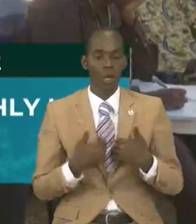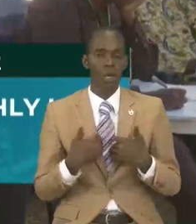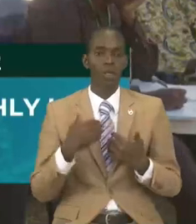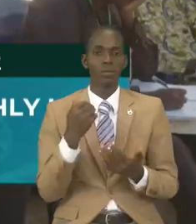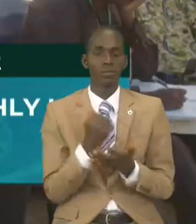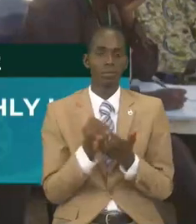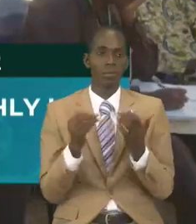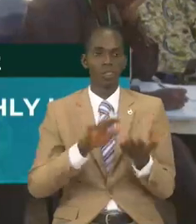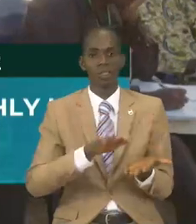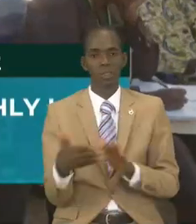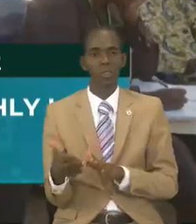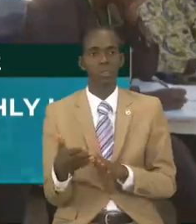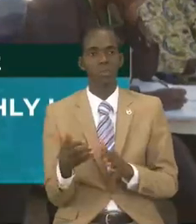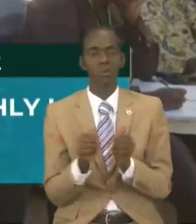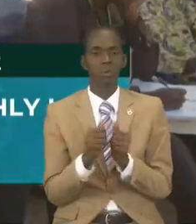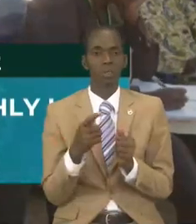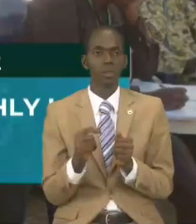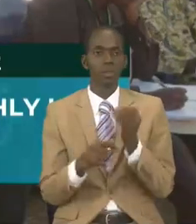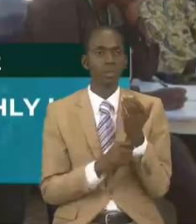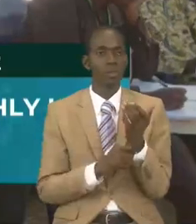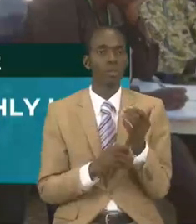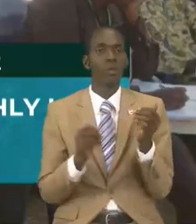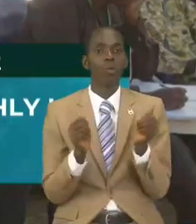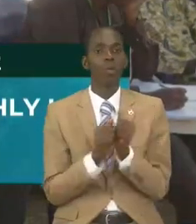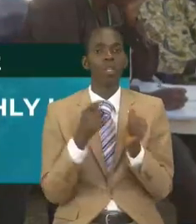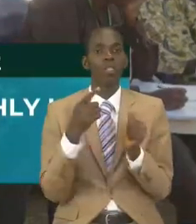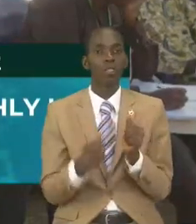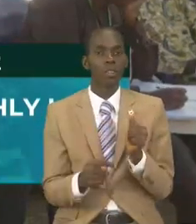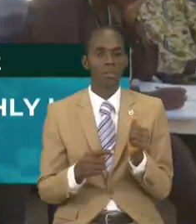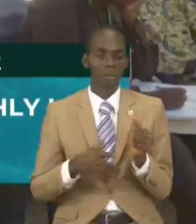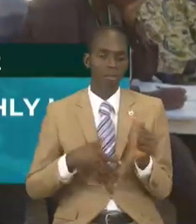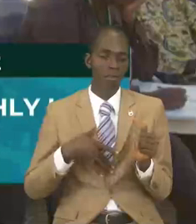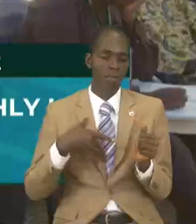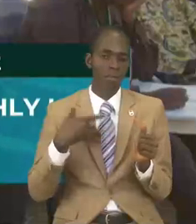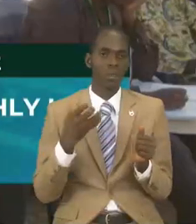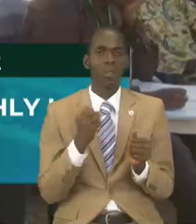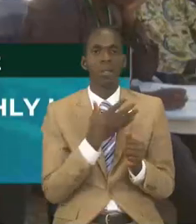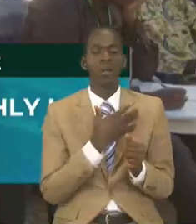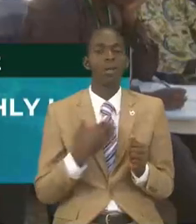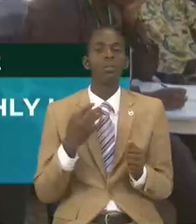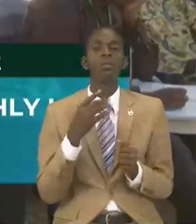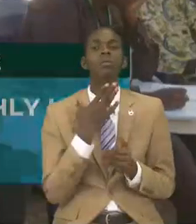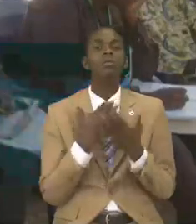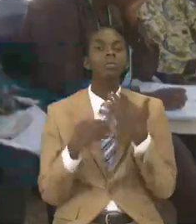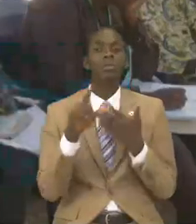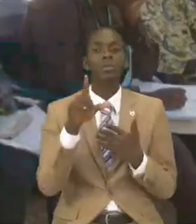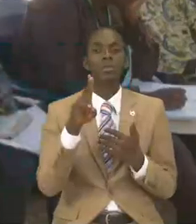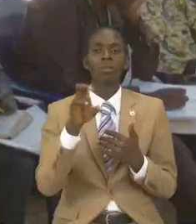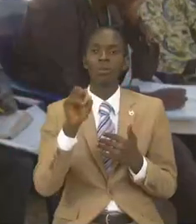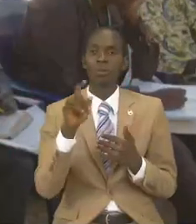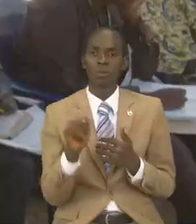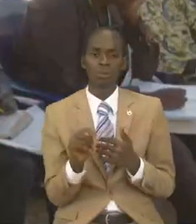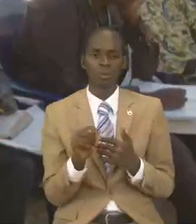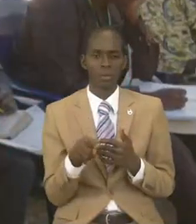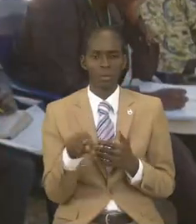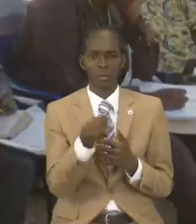chair avec ses passions et ses désirs. Ça veut dire quoi?